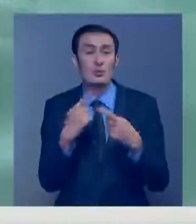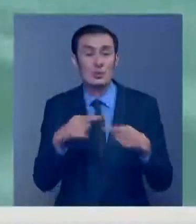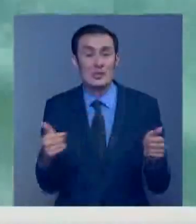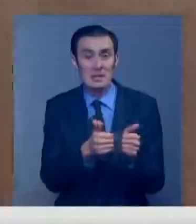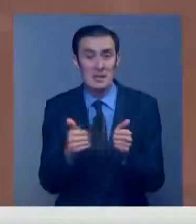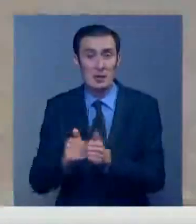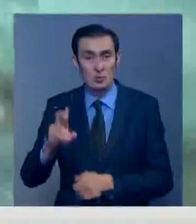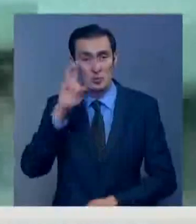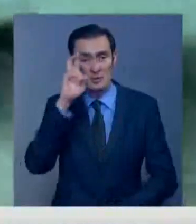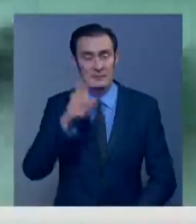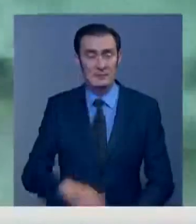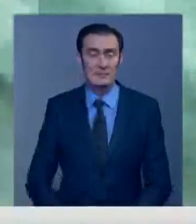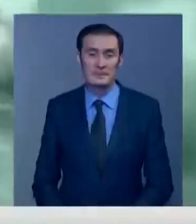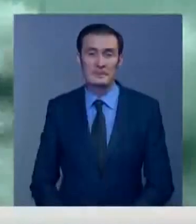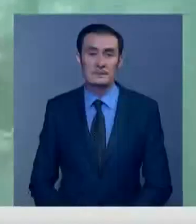странах.